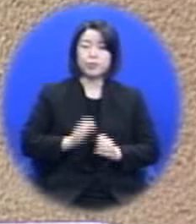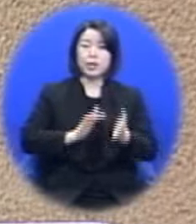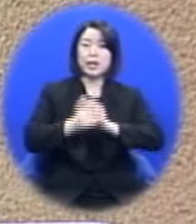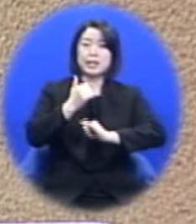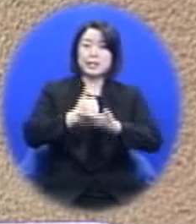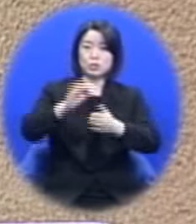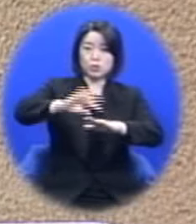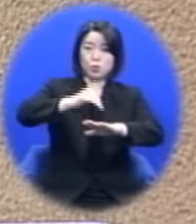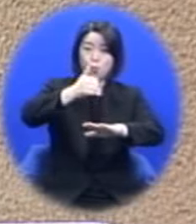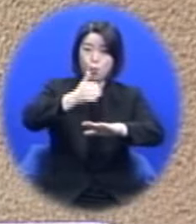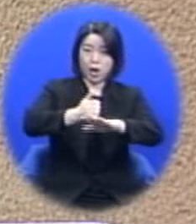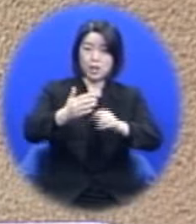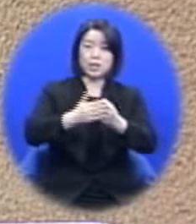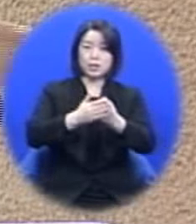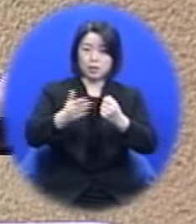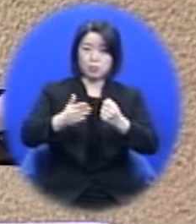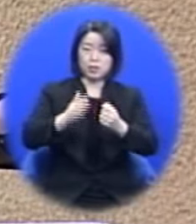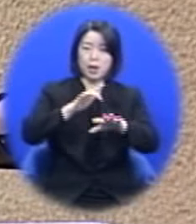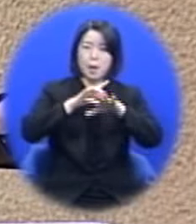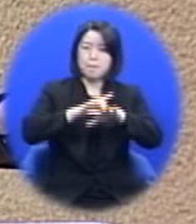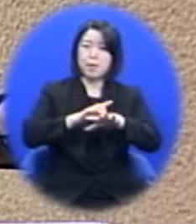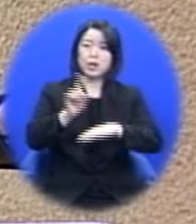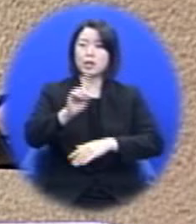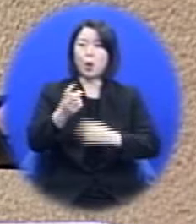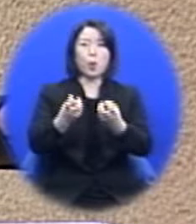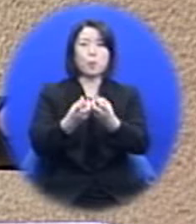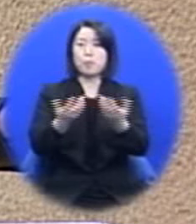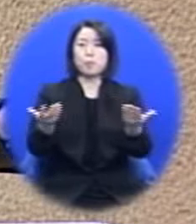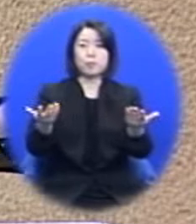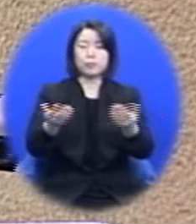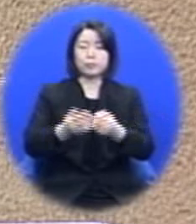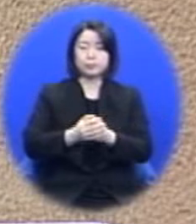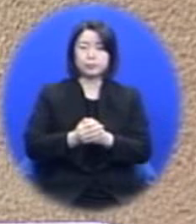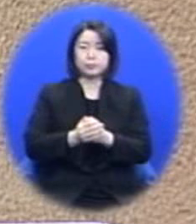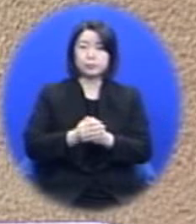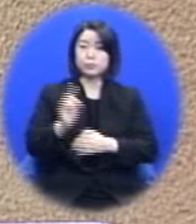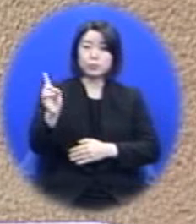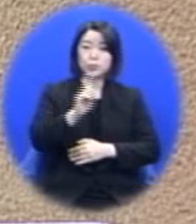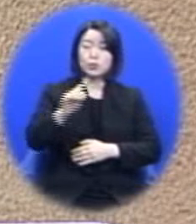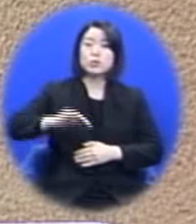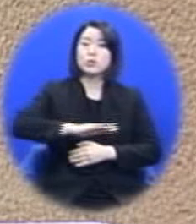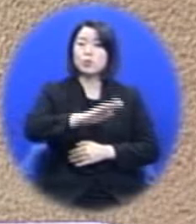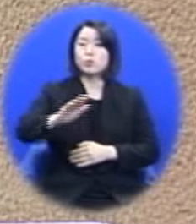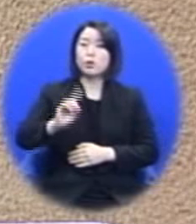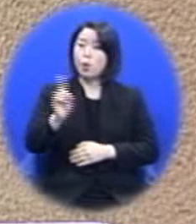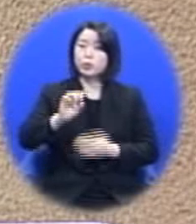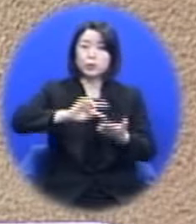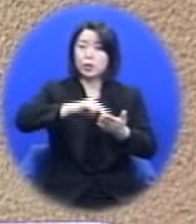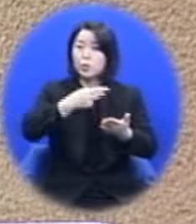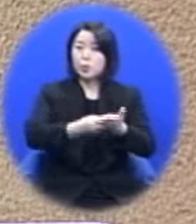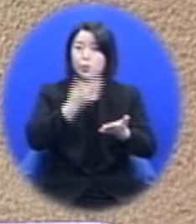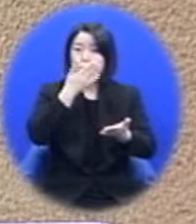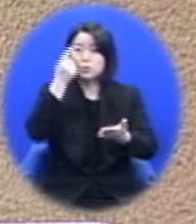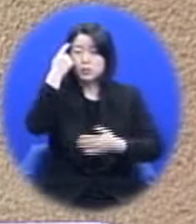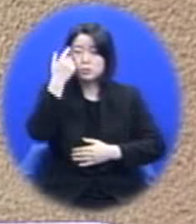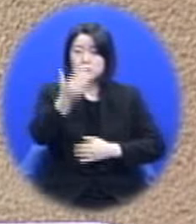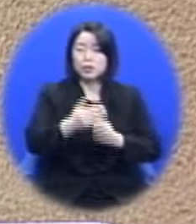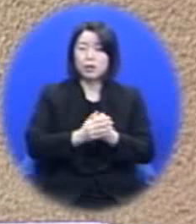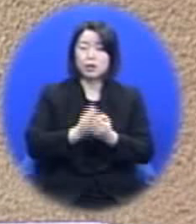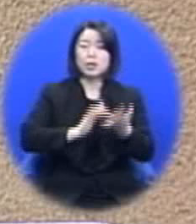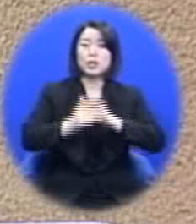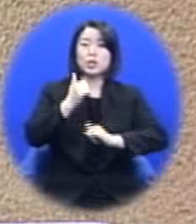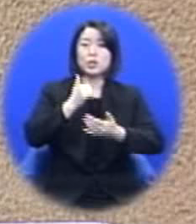예수님이 왕이시니까 마귀가 어떻게 합니까? 도대체 우리를 어떻게 넘어뜨릴 수 있겠어요? 예수님이